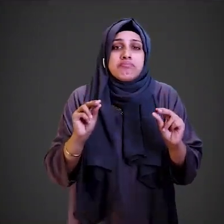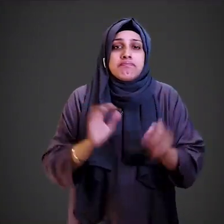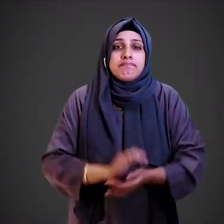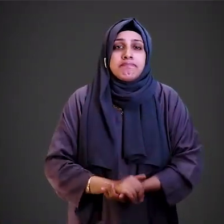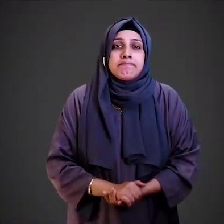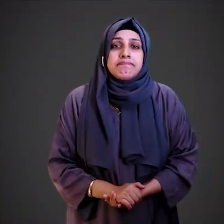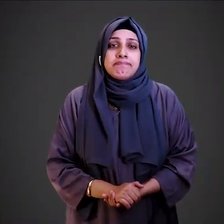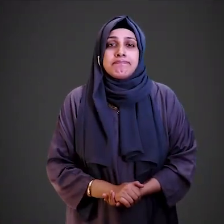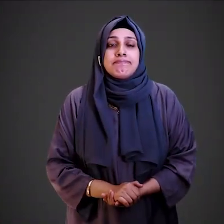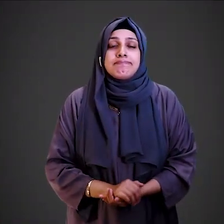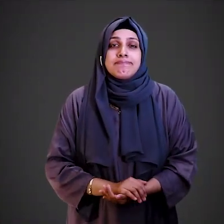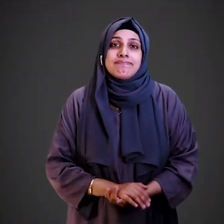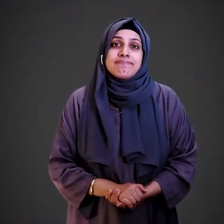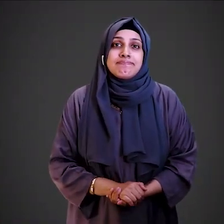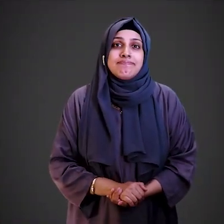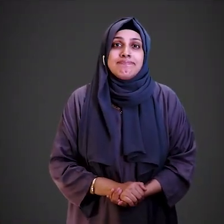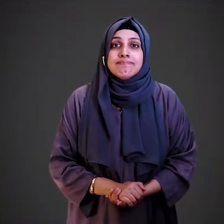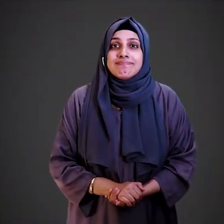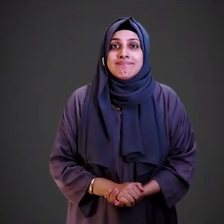था।